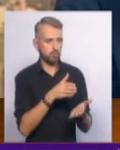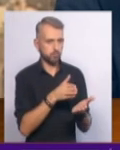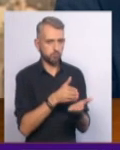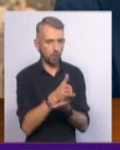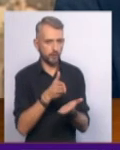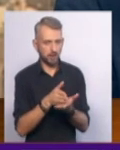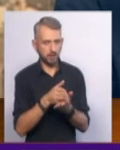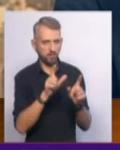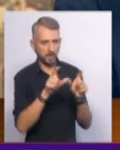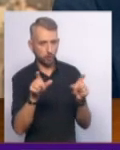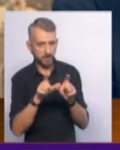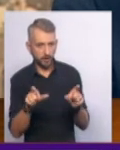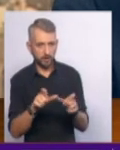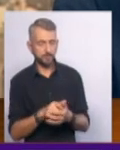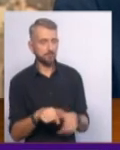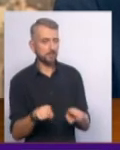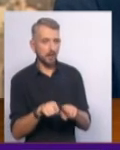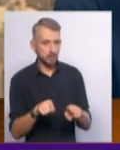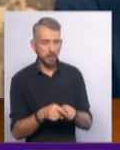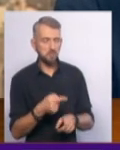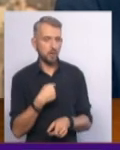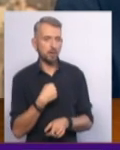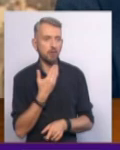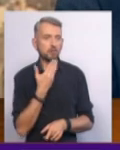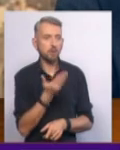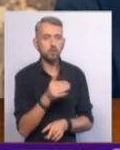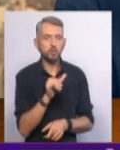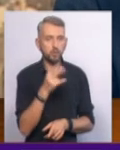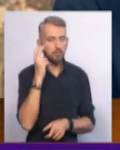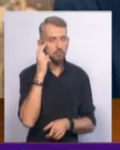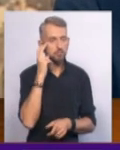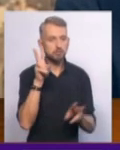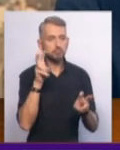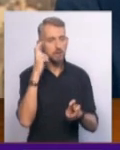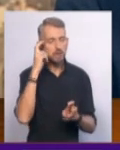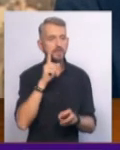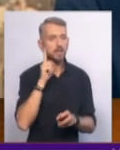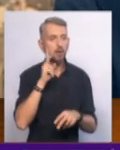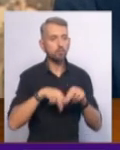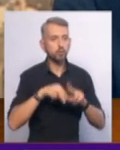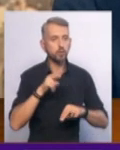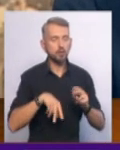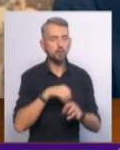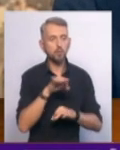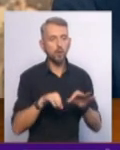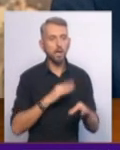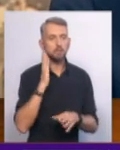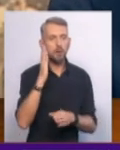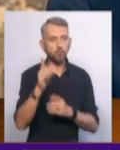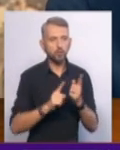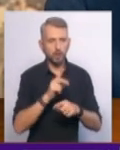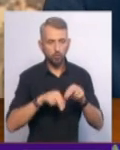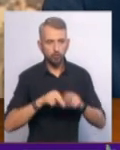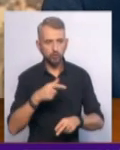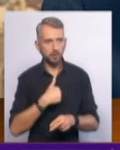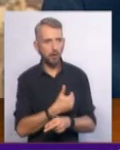відомствах. Так само я запитую у «Київзеленбуду» проєкт майбутньої реконструкції. Я хочу